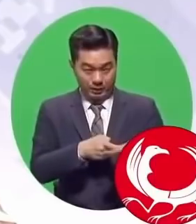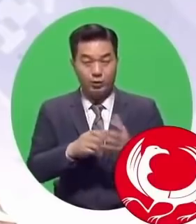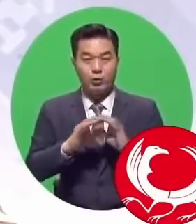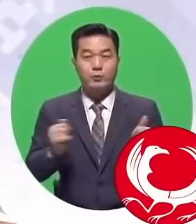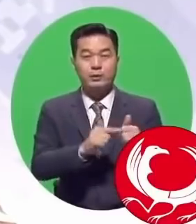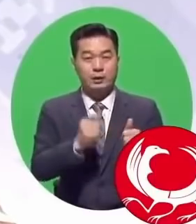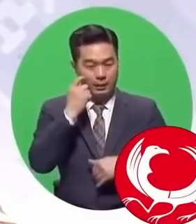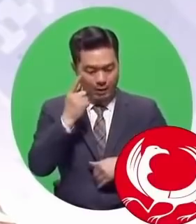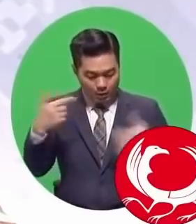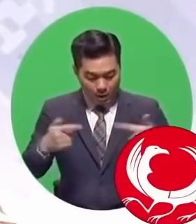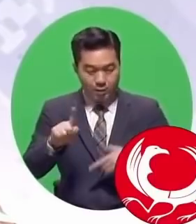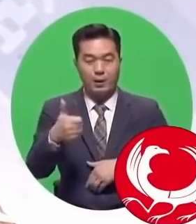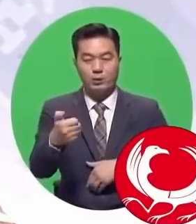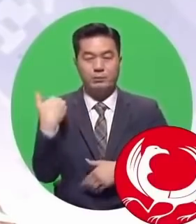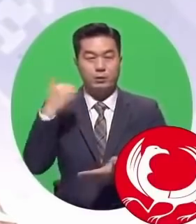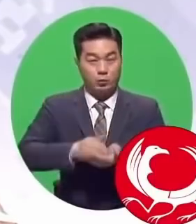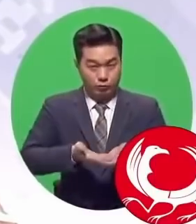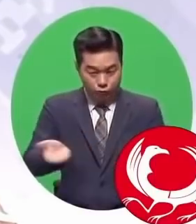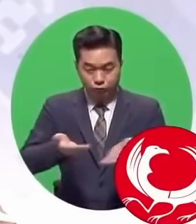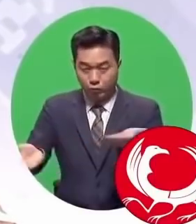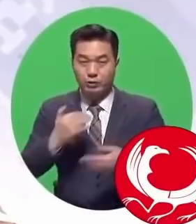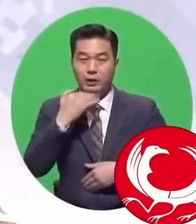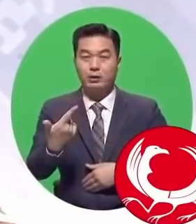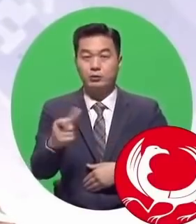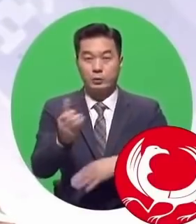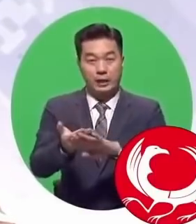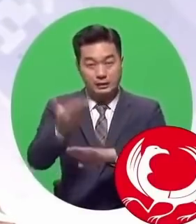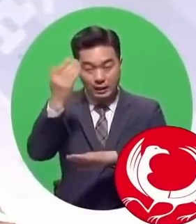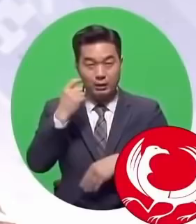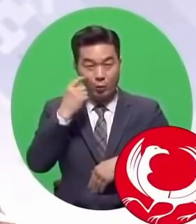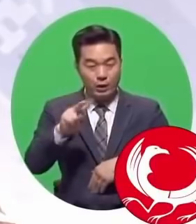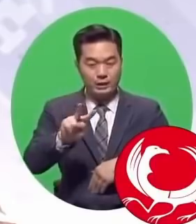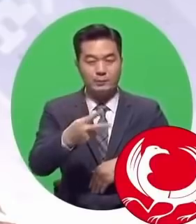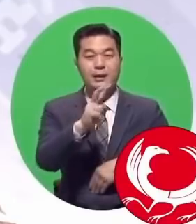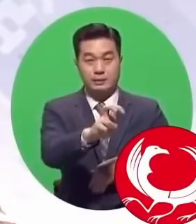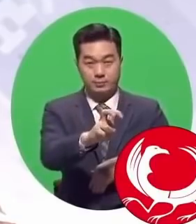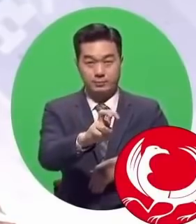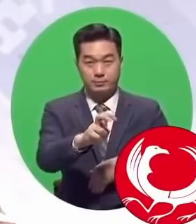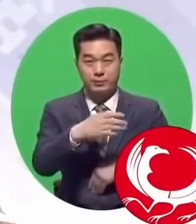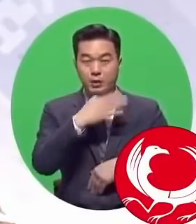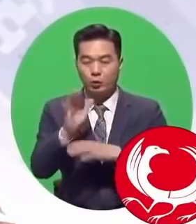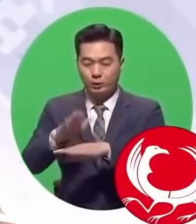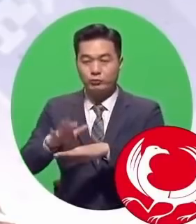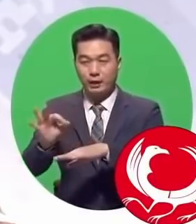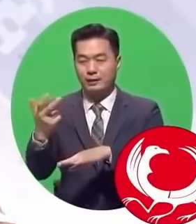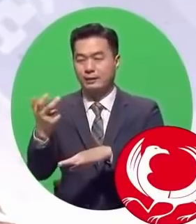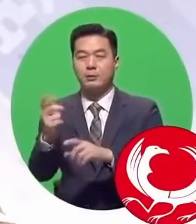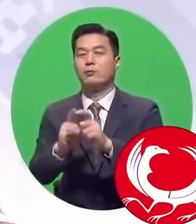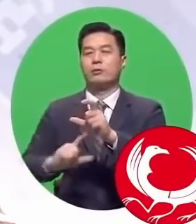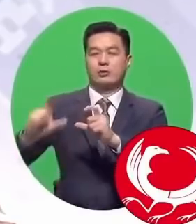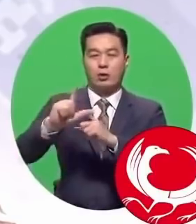국민들에게 매월 150만 원씩 돌려드리고 65세 이상은 월 220, 노인수당 70만 원을